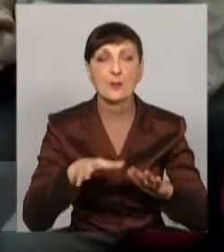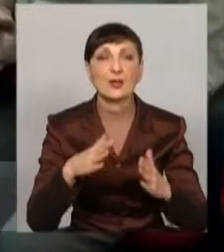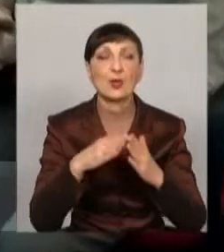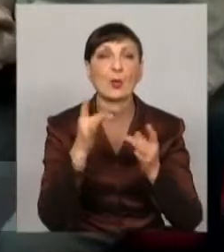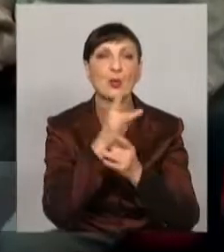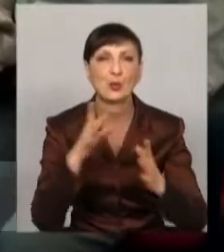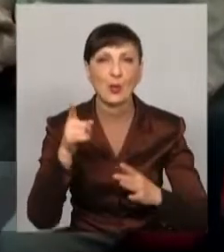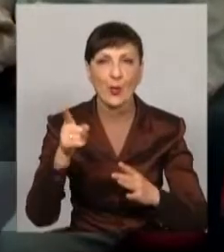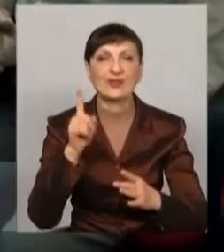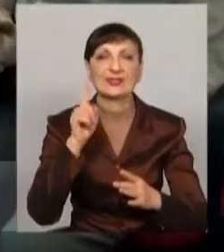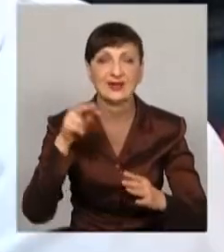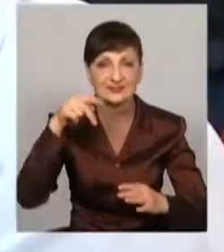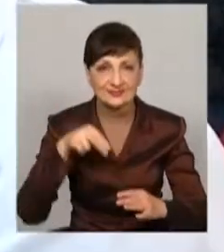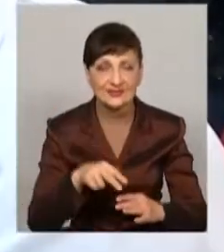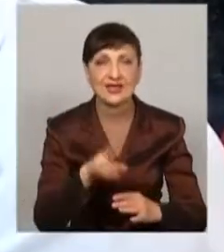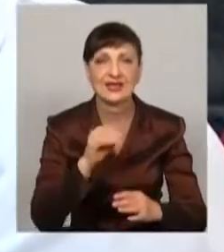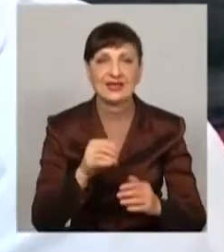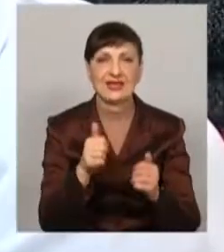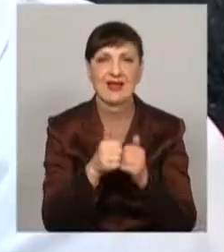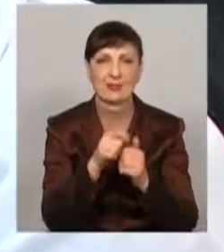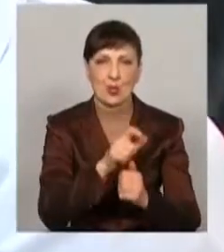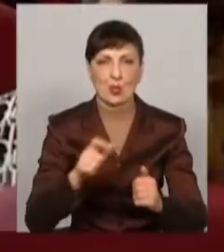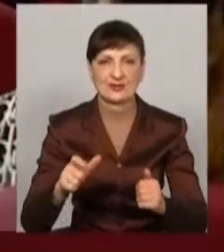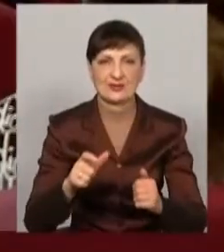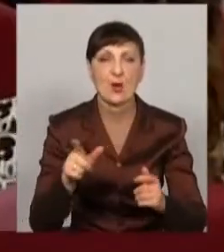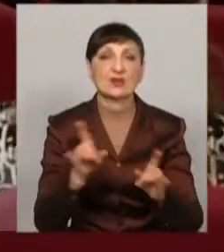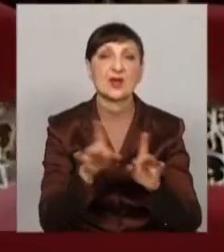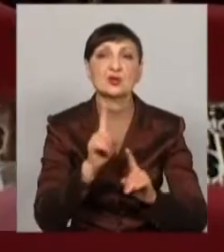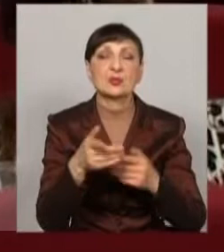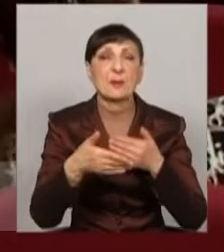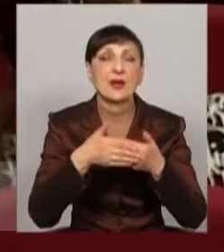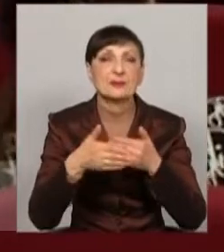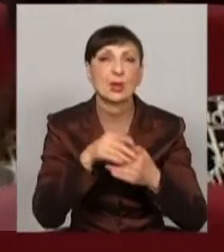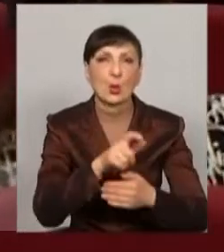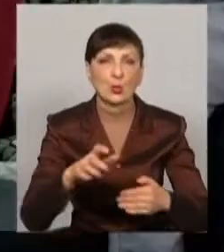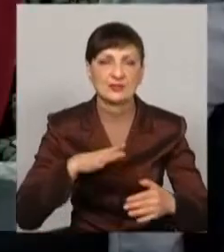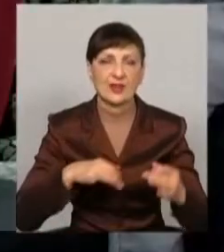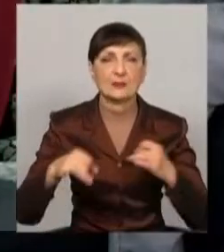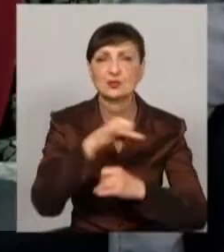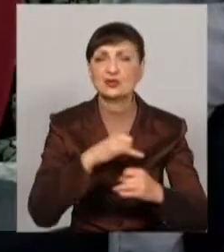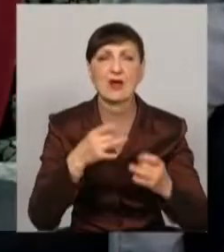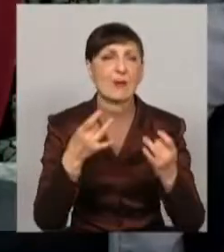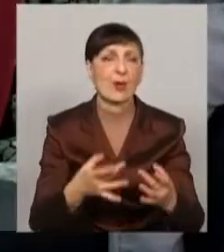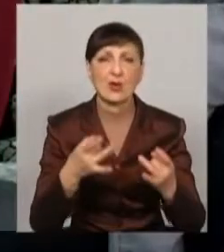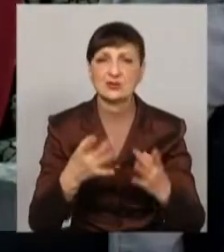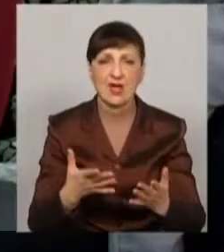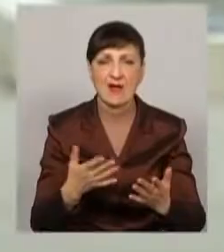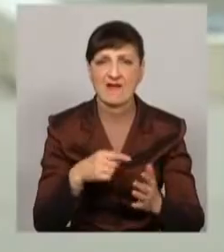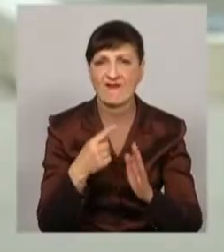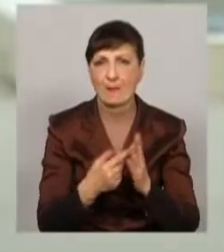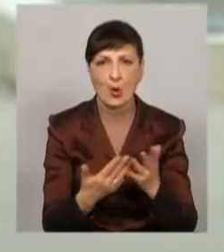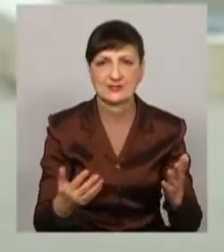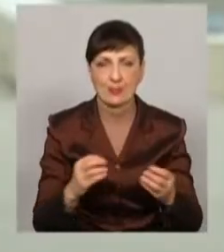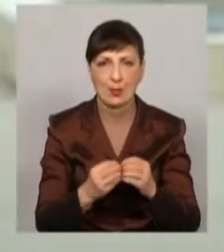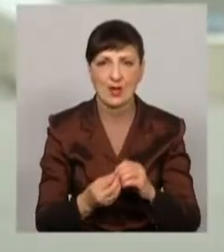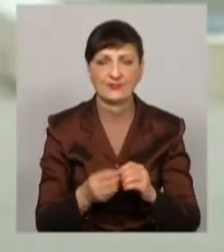кандидат даже спустился со сцены и стоял прямо в зале. Как объяснил позже, чтобы быть поближе к людям, обсуждали самые простые житейские вопросы.